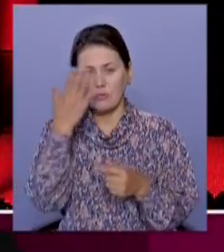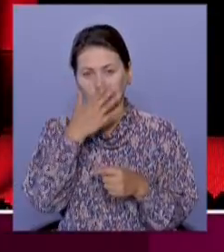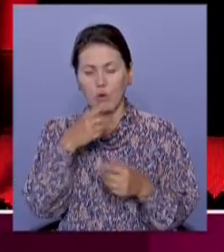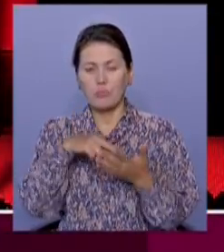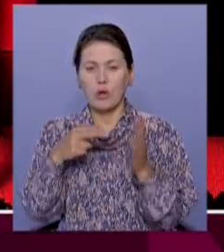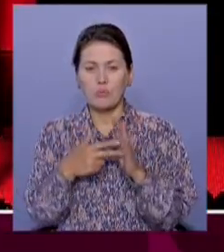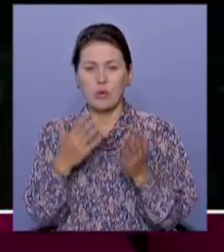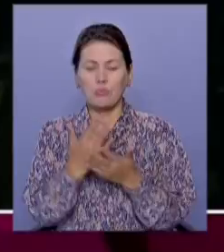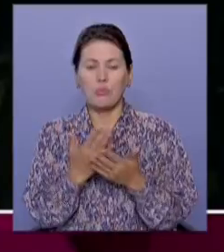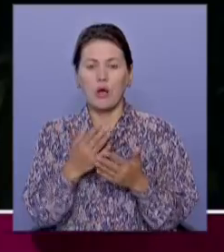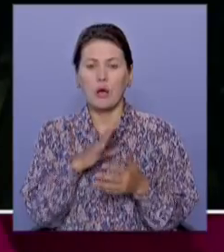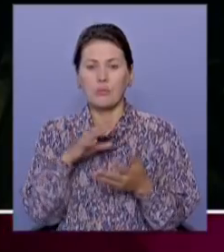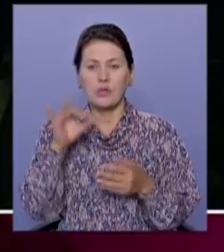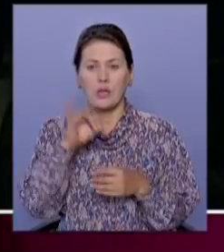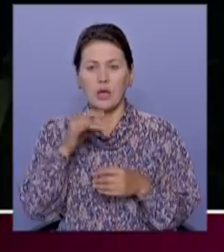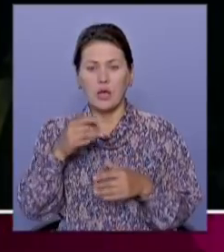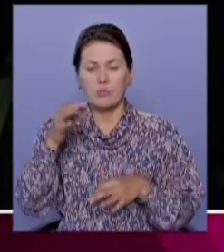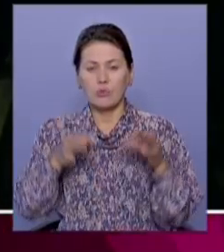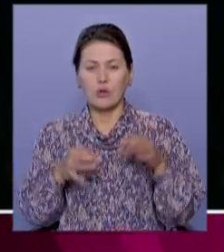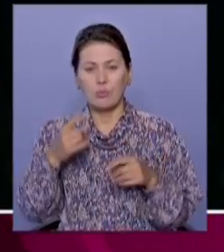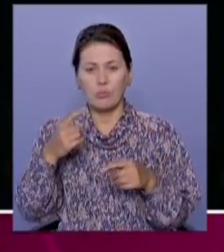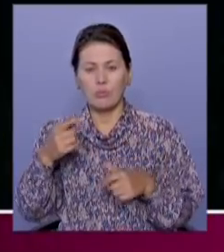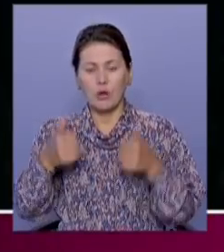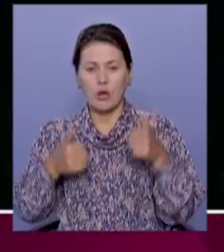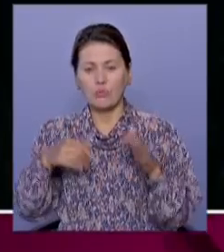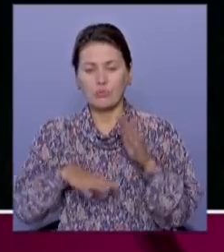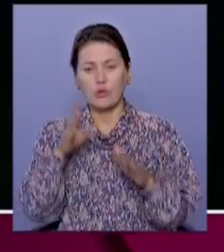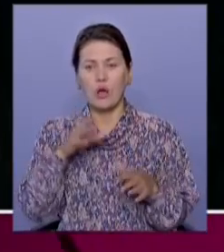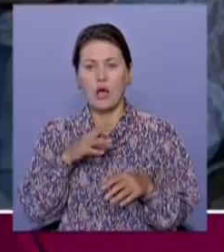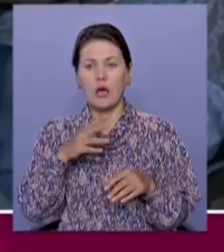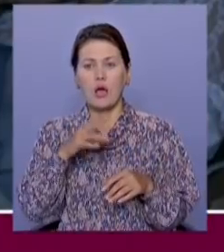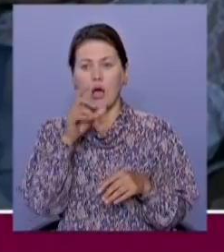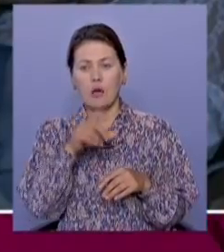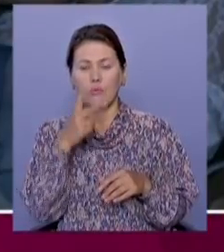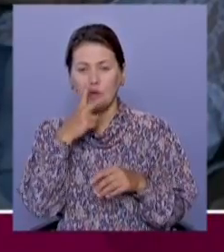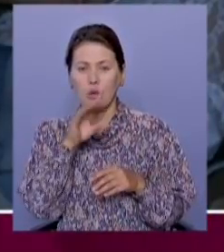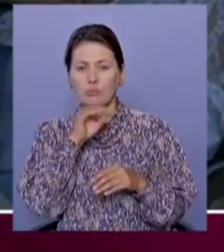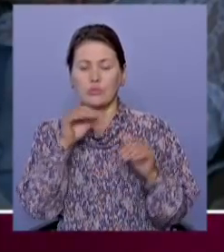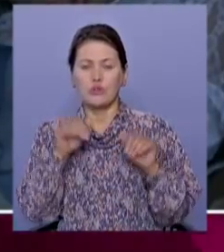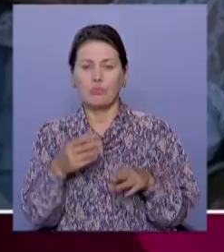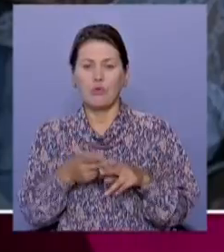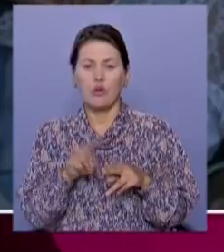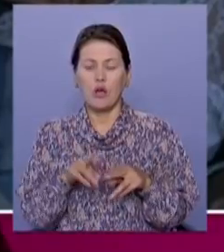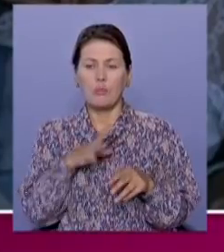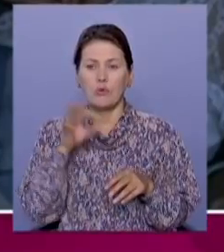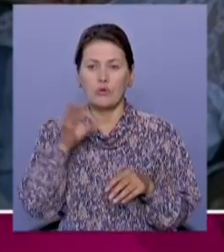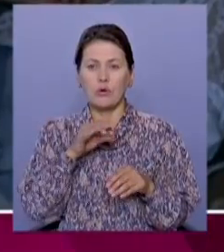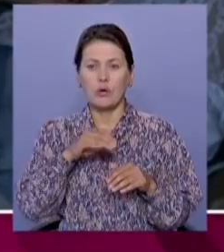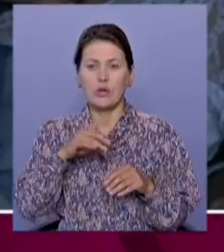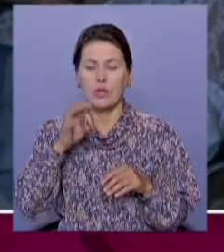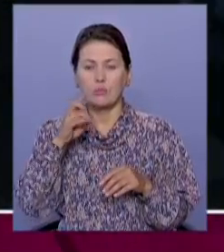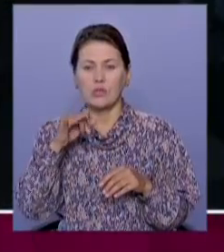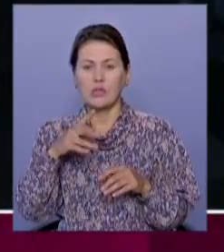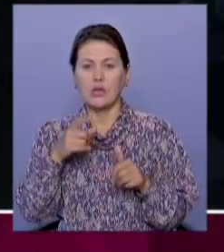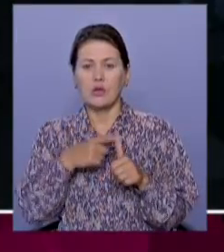деп жоспарланған еді. Дегенмен енді қазылар алқасы байқауда үздік аталған туындыны көрсететін болып шешкен. Жүлде туралы бір ауыз сөз, гран-при